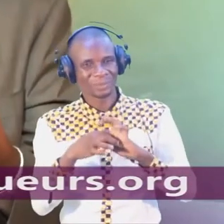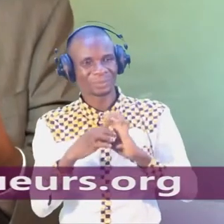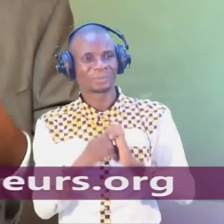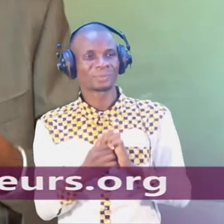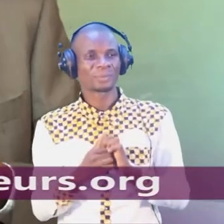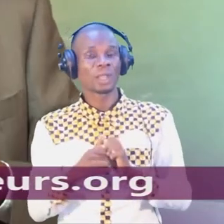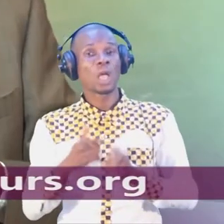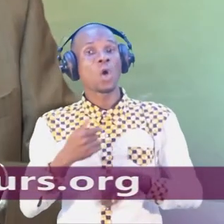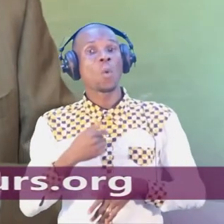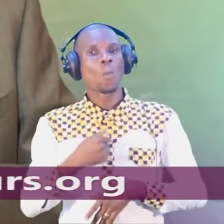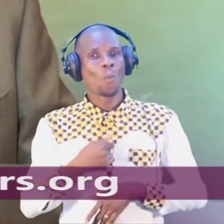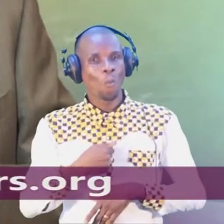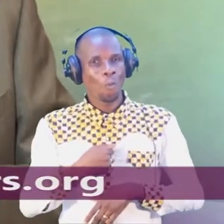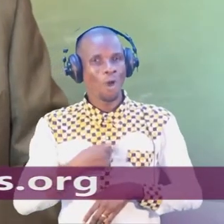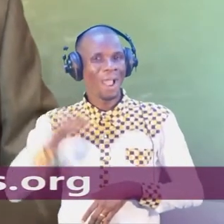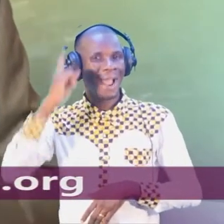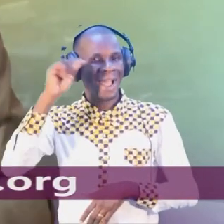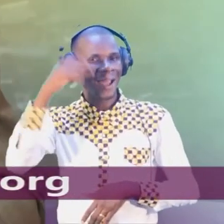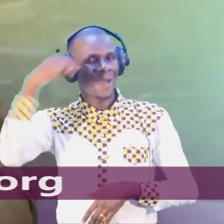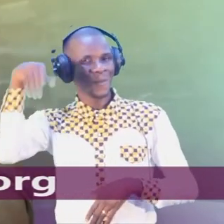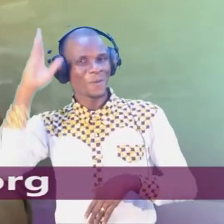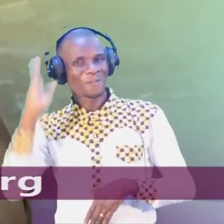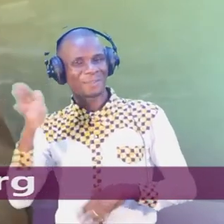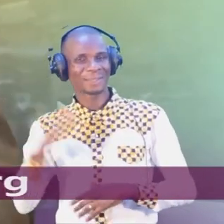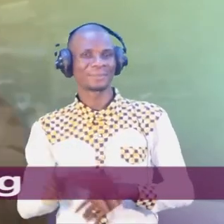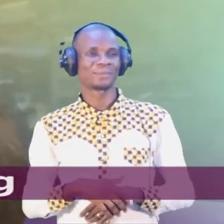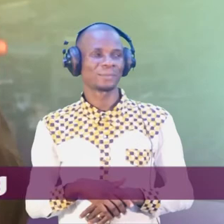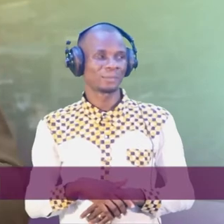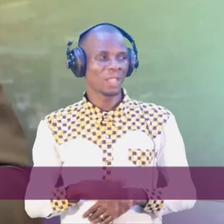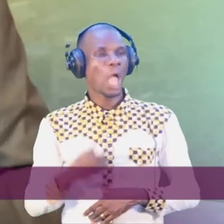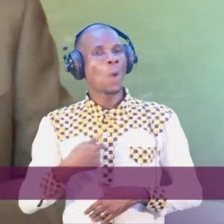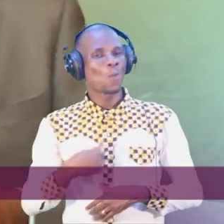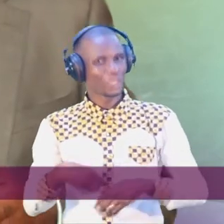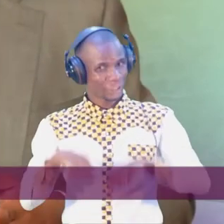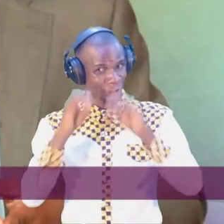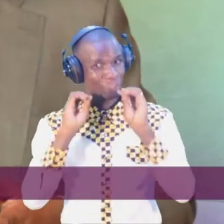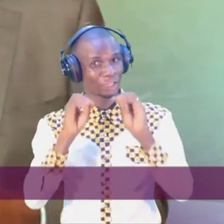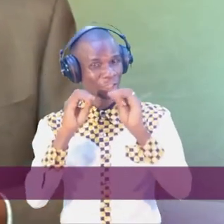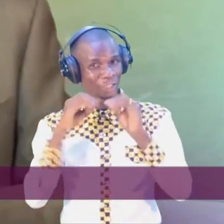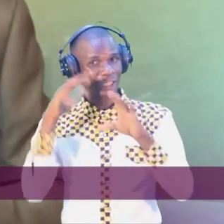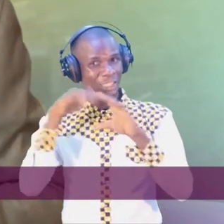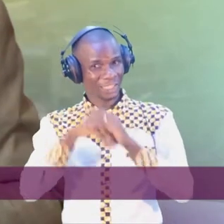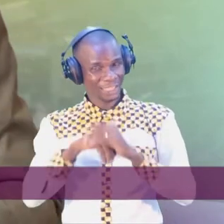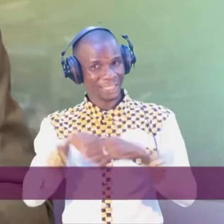wanadamu. Na ukitii wazazi, utakuwa umejenga msingi nzuri ya kuhusiana na watu wengine.